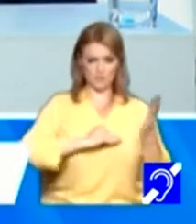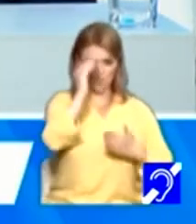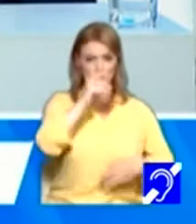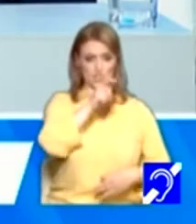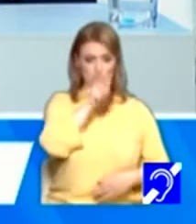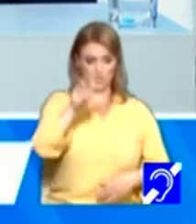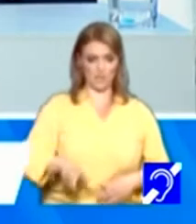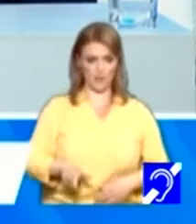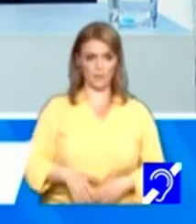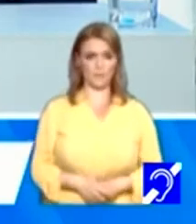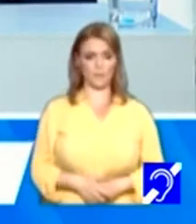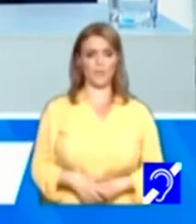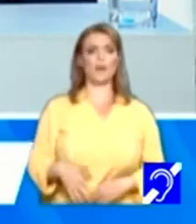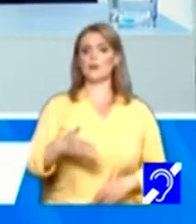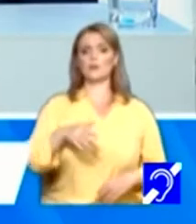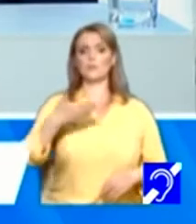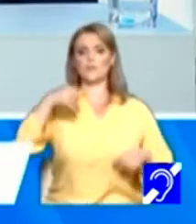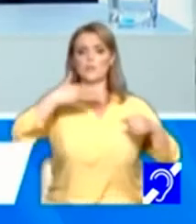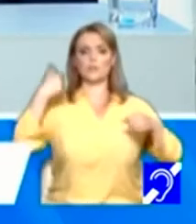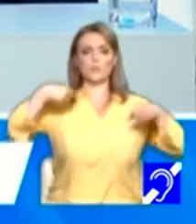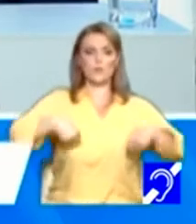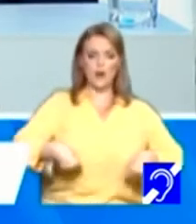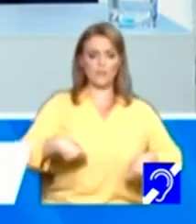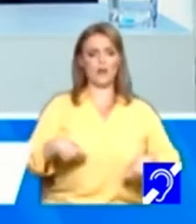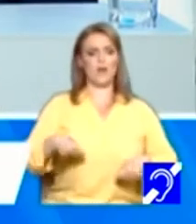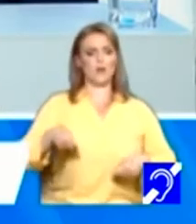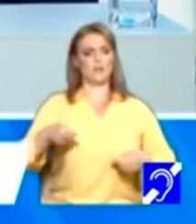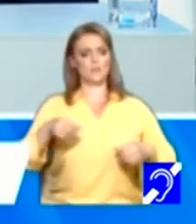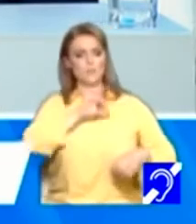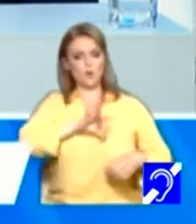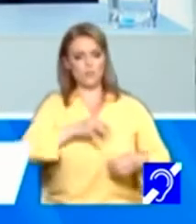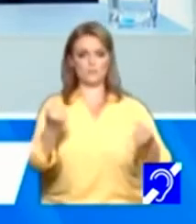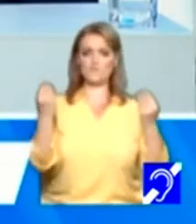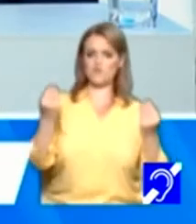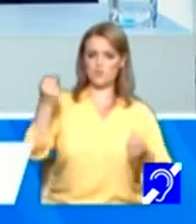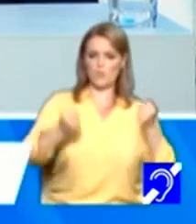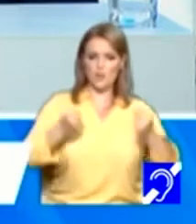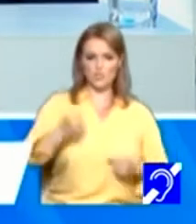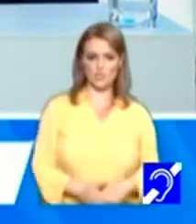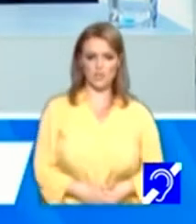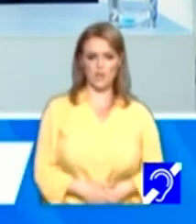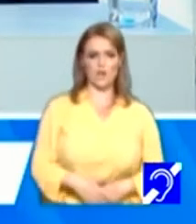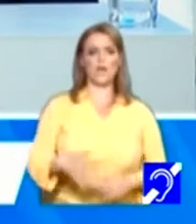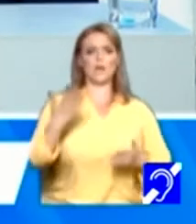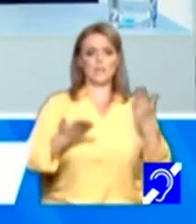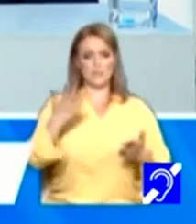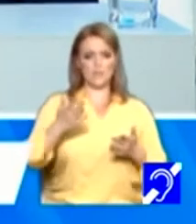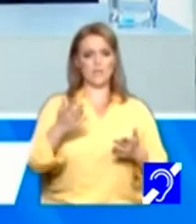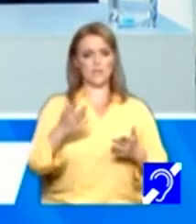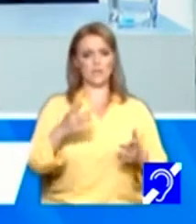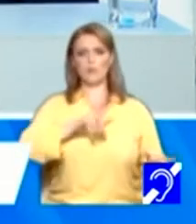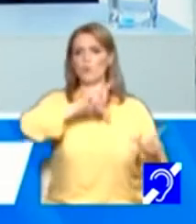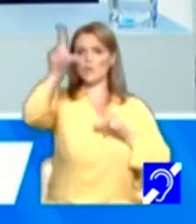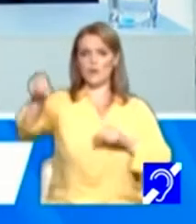cazeze din contul sporturilor străini sau locali, inclusiv statele străine. Nu poți să te duci tu la Rusia, la